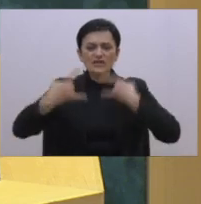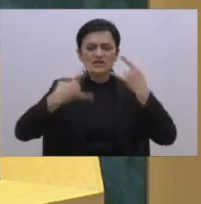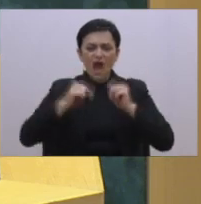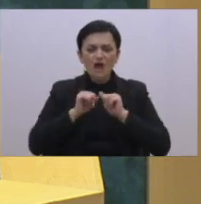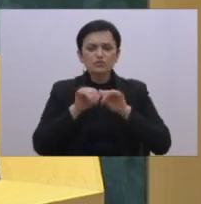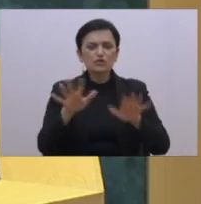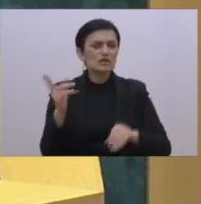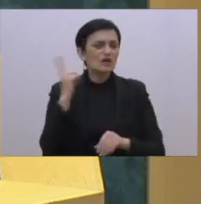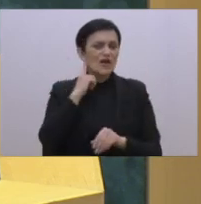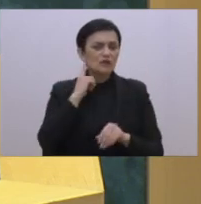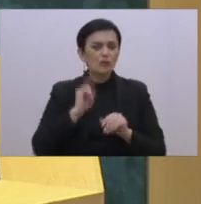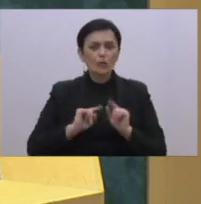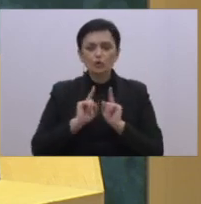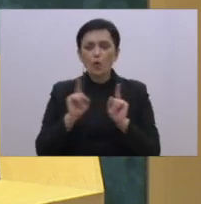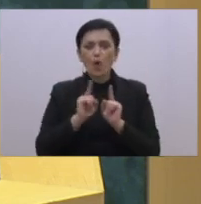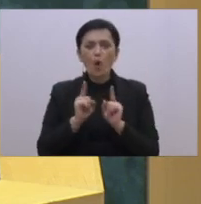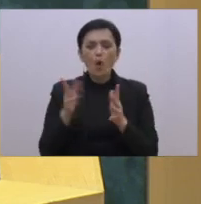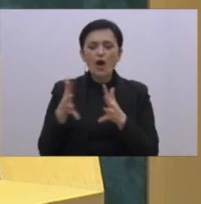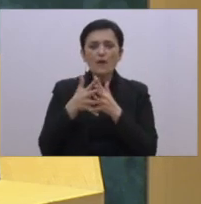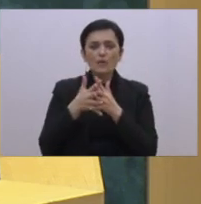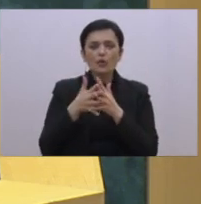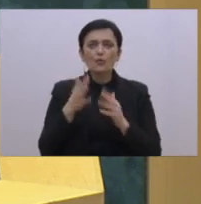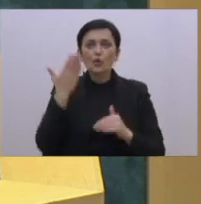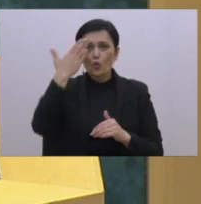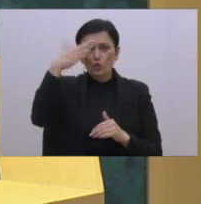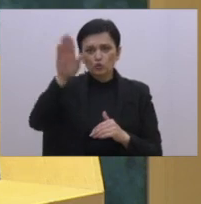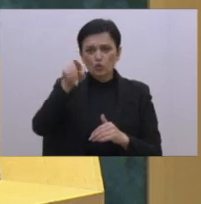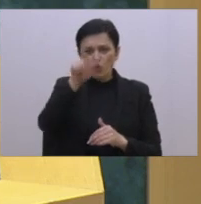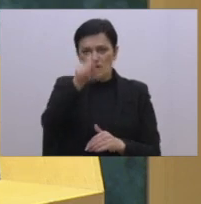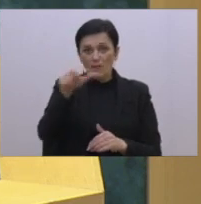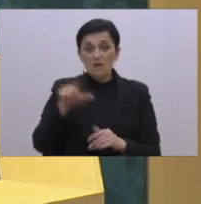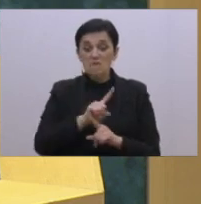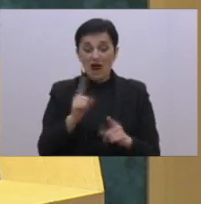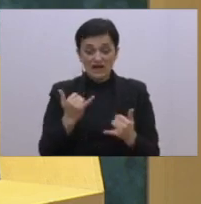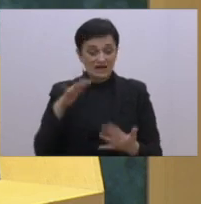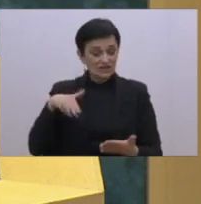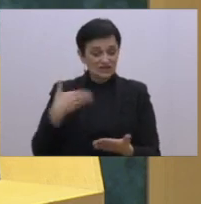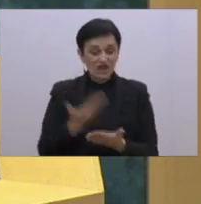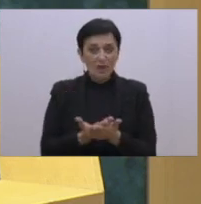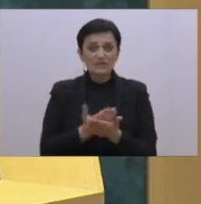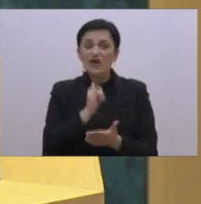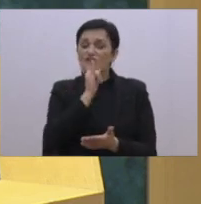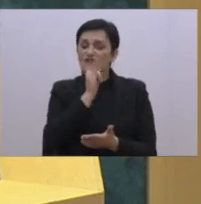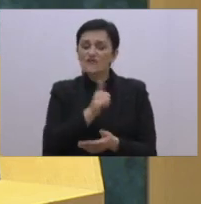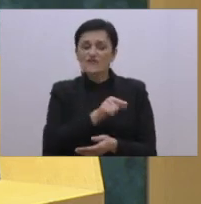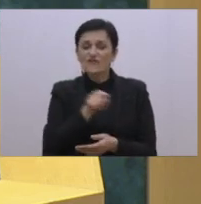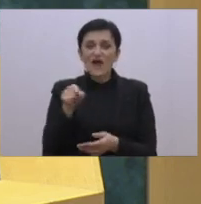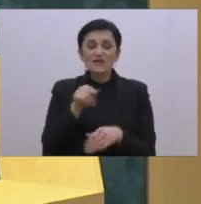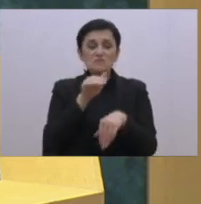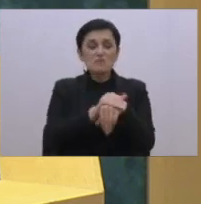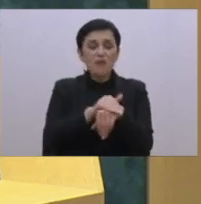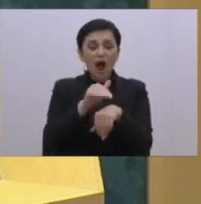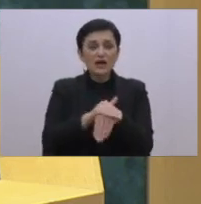გვესმოდა ოპოზიციასთან შეხმათკრილებული უცხოელი აქტორებისგან. მაგრამ დღემდე ვერავინ მოახერხა, არც თუ